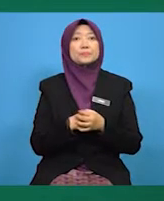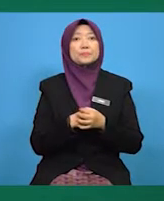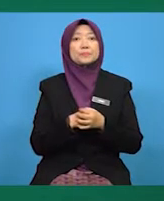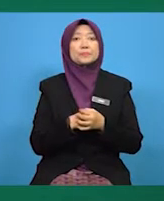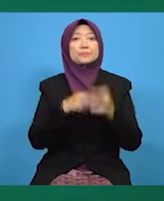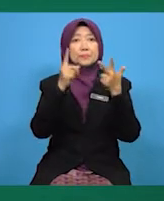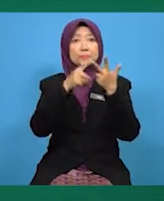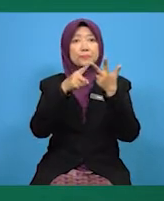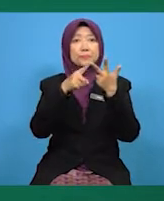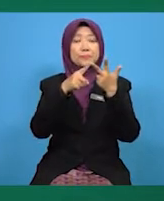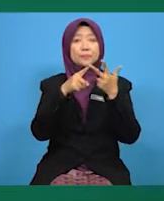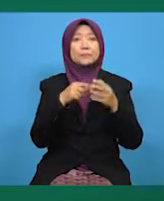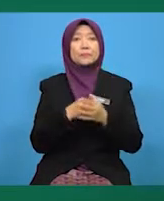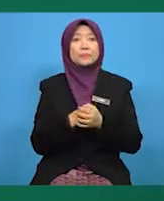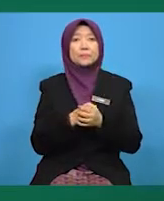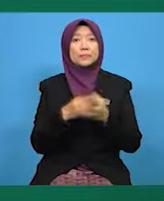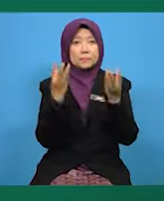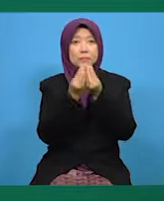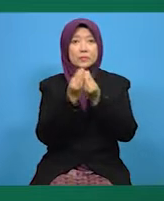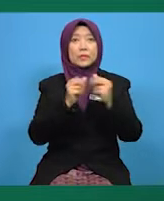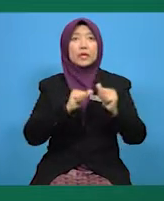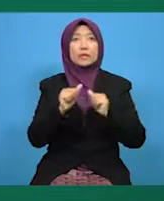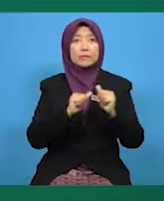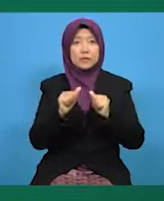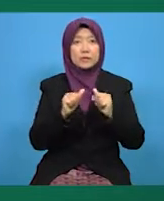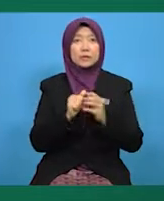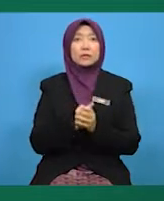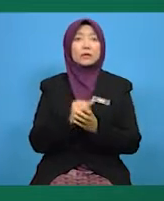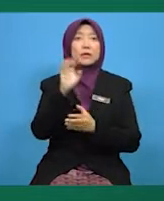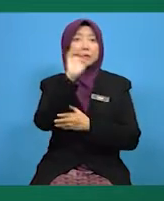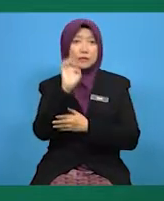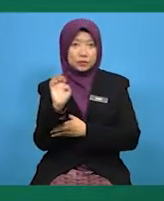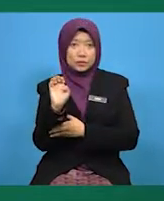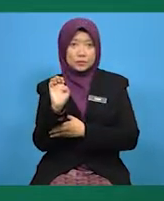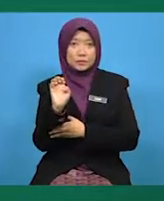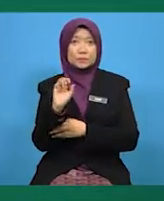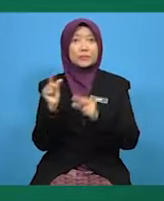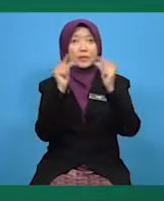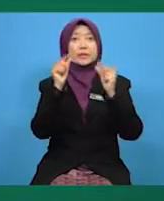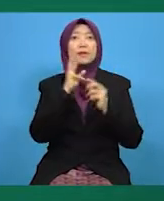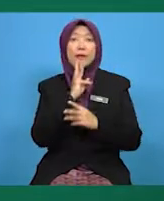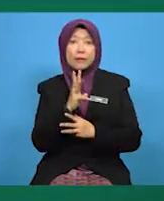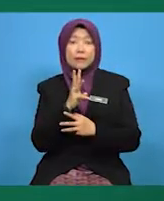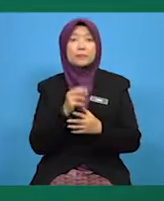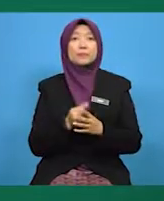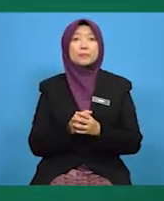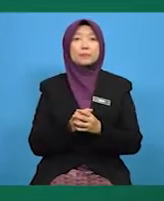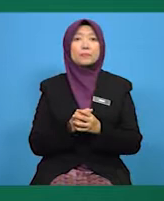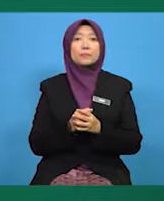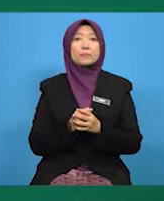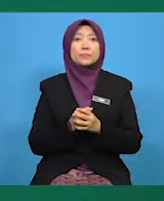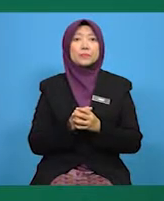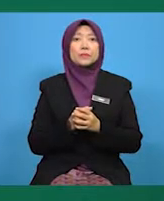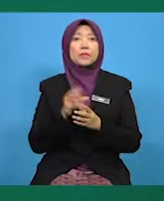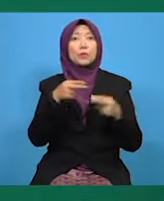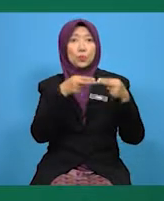Sektor ketiga pula merangkumi aktiviti utiliti elektrik, gas dan air, pengangkutan